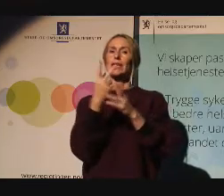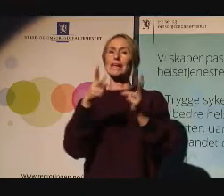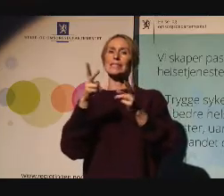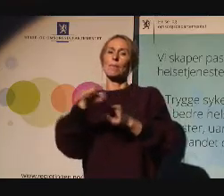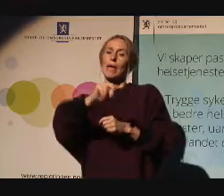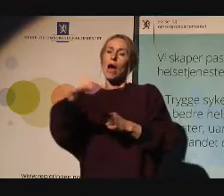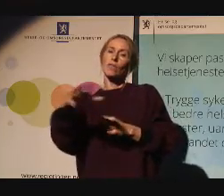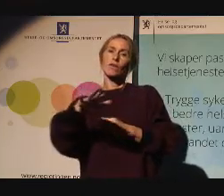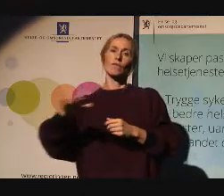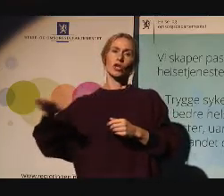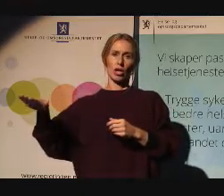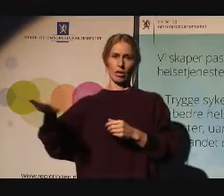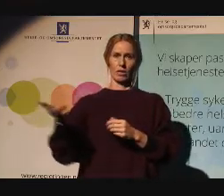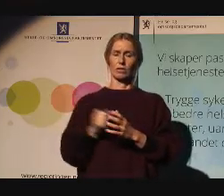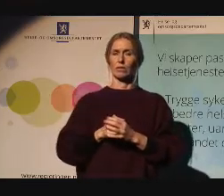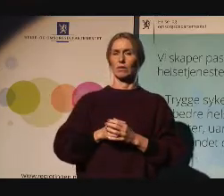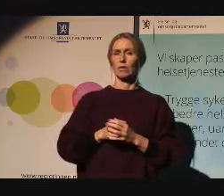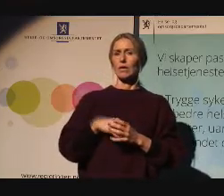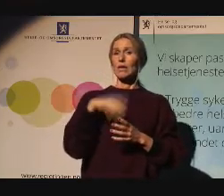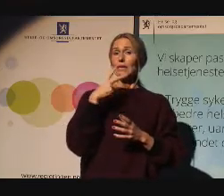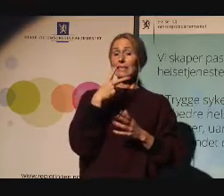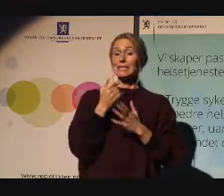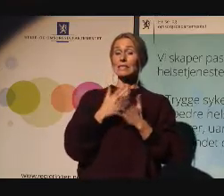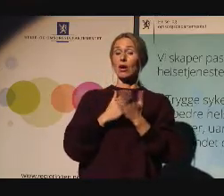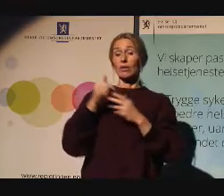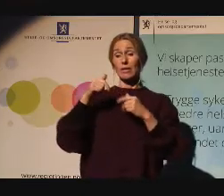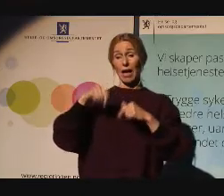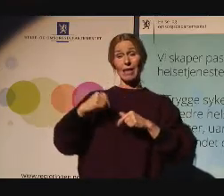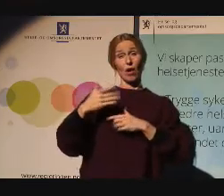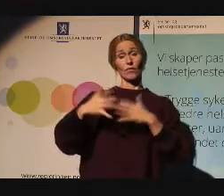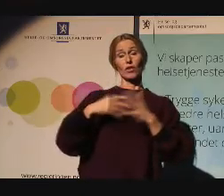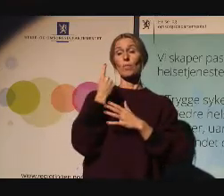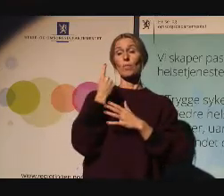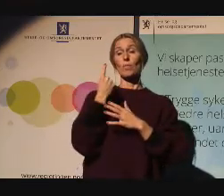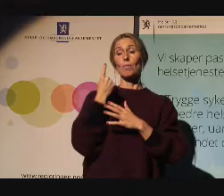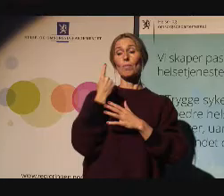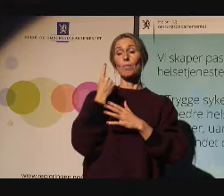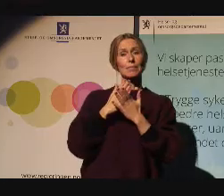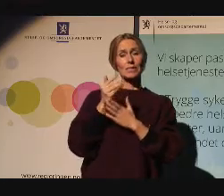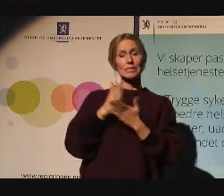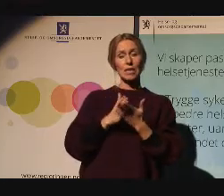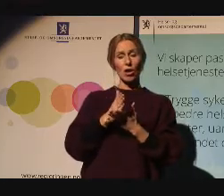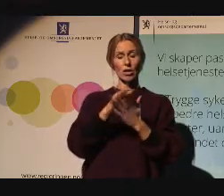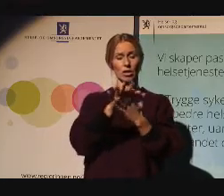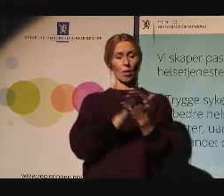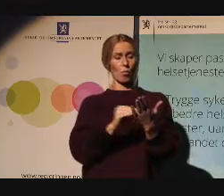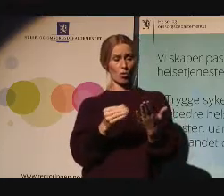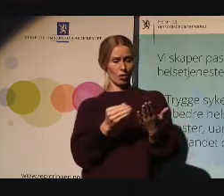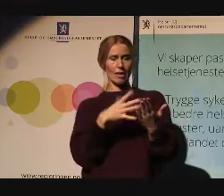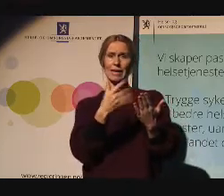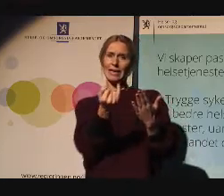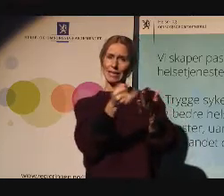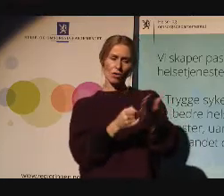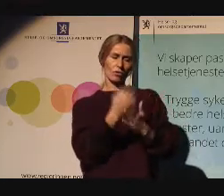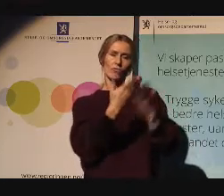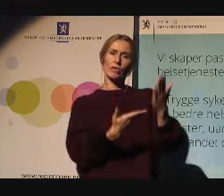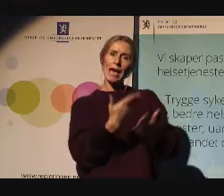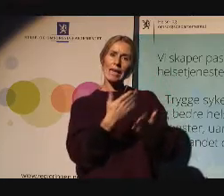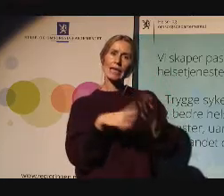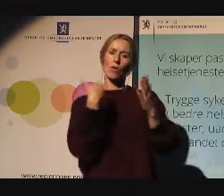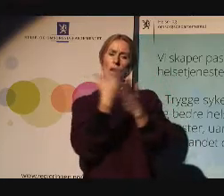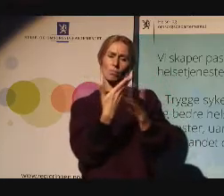Selv om den tilsynssaken kun omhandler en bestemte sak, så inneholder også rapporten vurderinger og anbefalinger